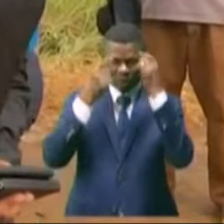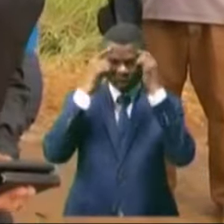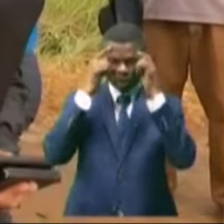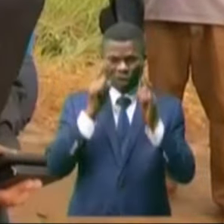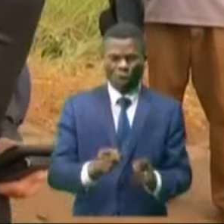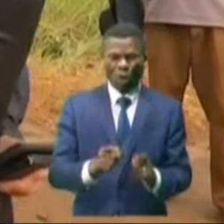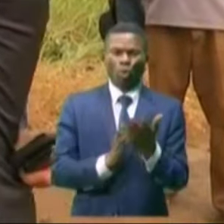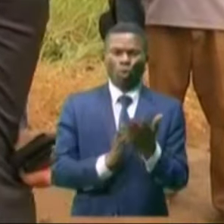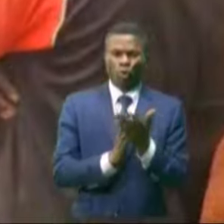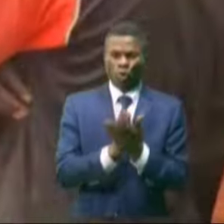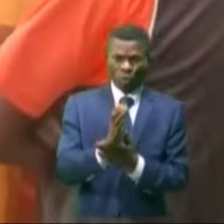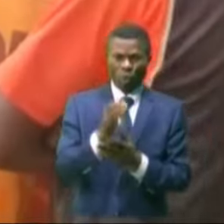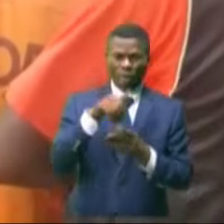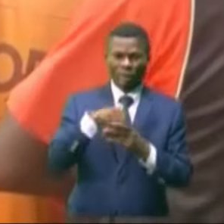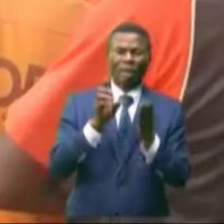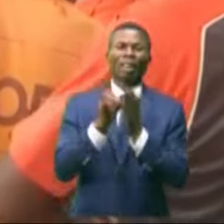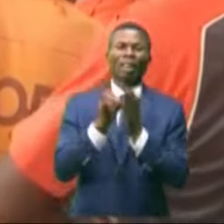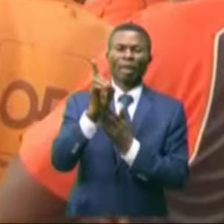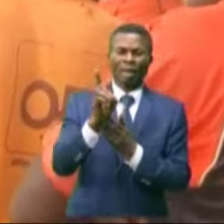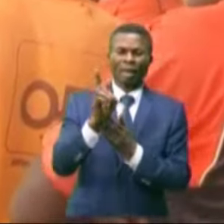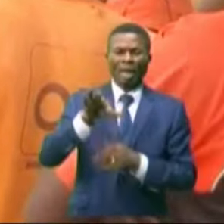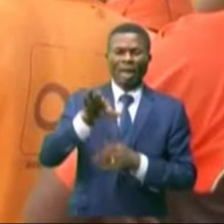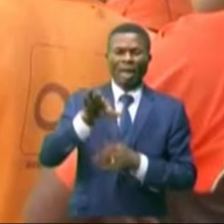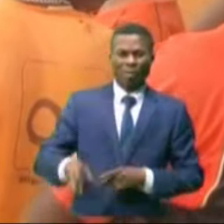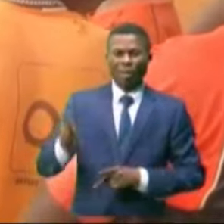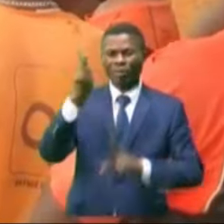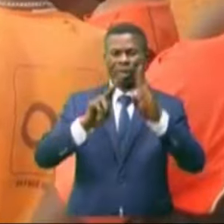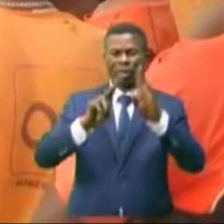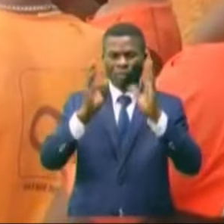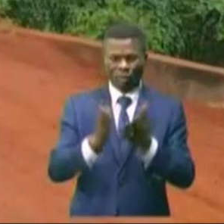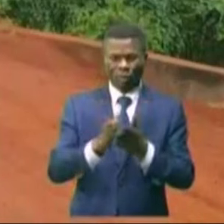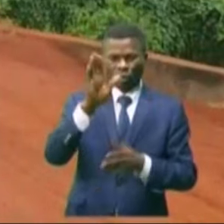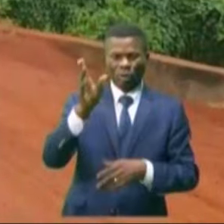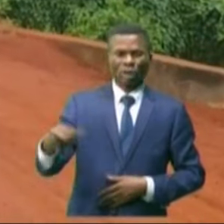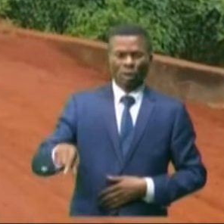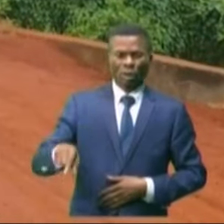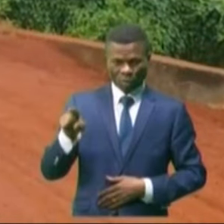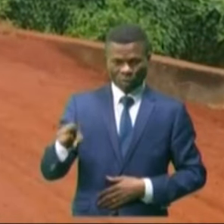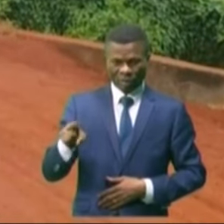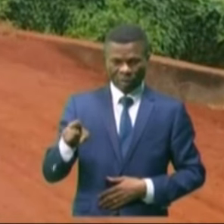déterminé vers le développement et le bien-être des citoyens qu'il administre.